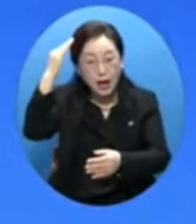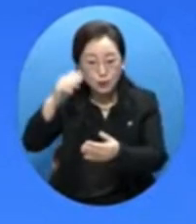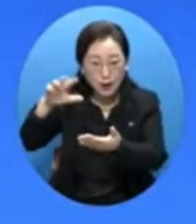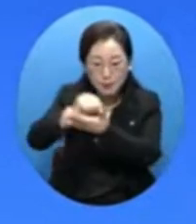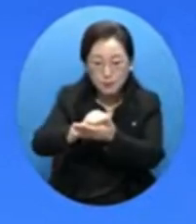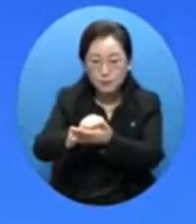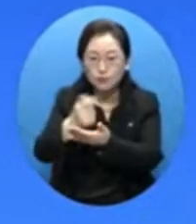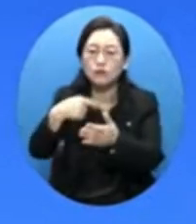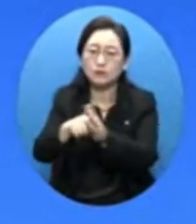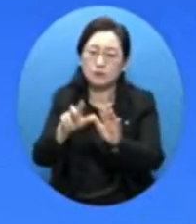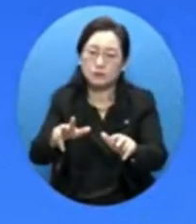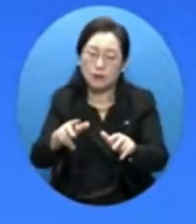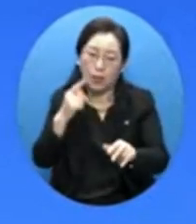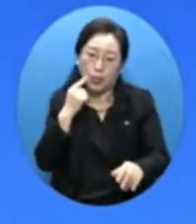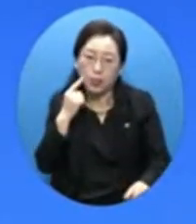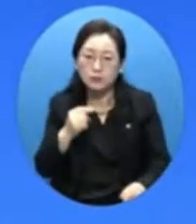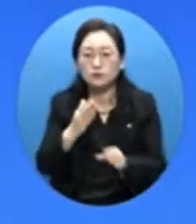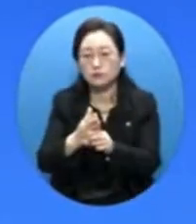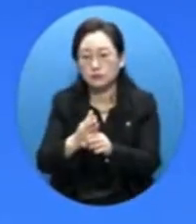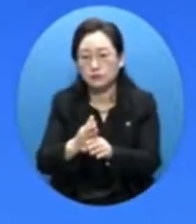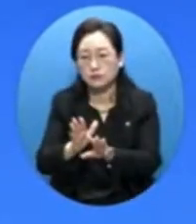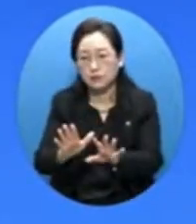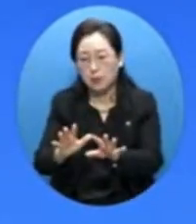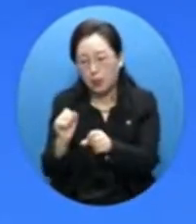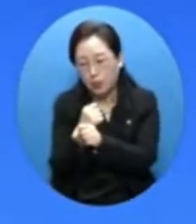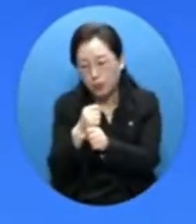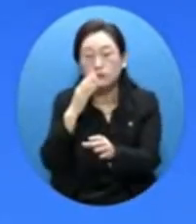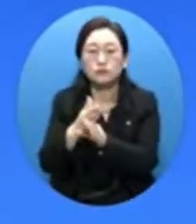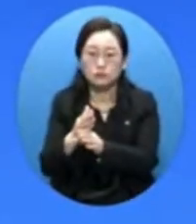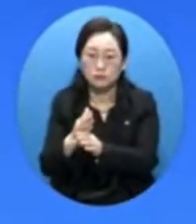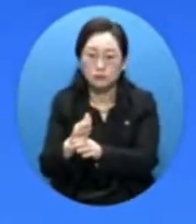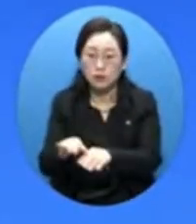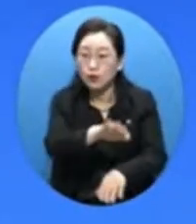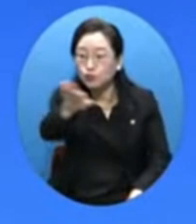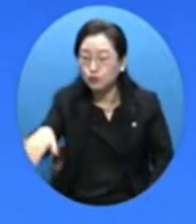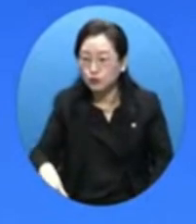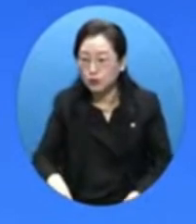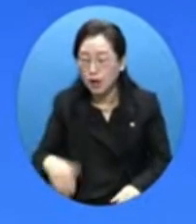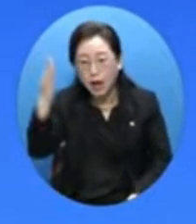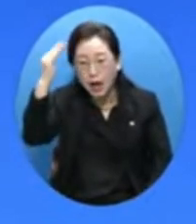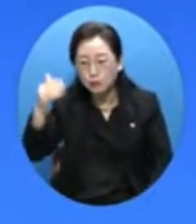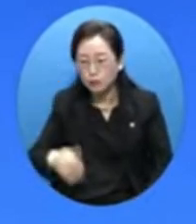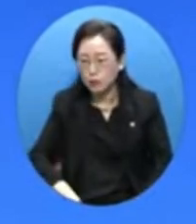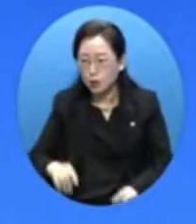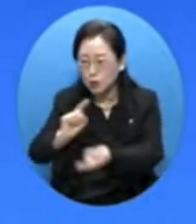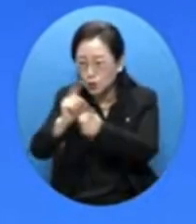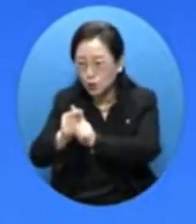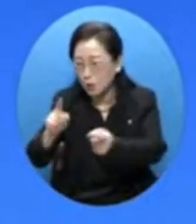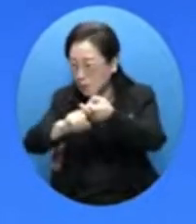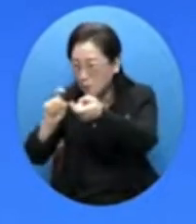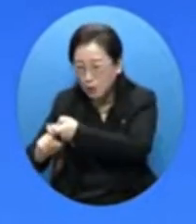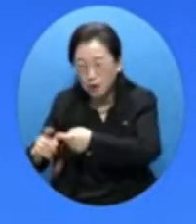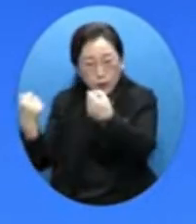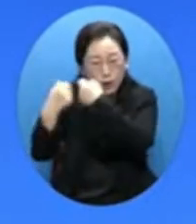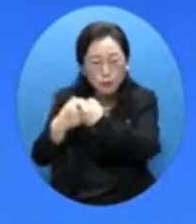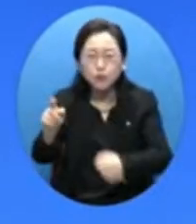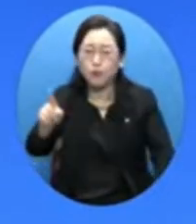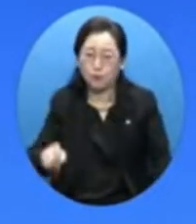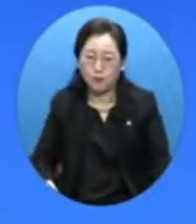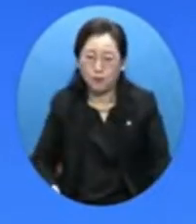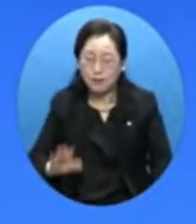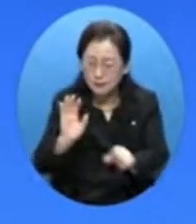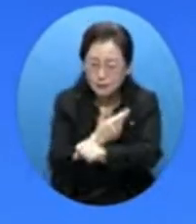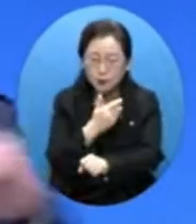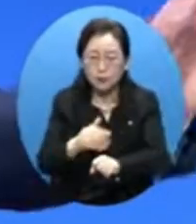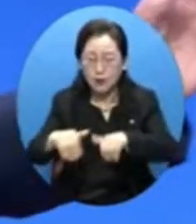않고 그 음모를 도모하고 있는데 우리는 편가리게 하고 싸우고 있으니 주님 용서하여 주옵소서. 이 땅에 잘못된